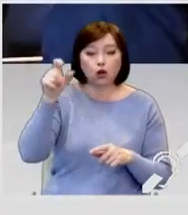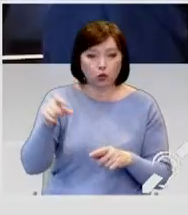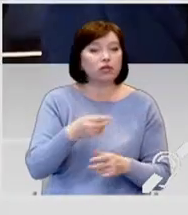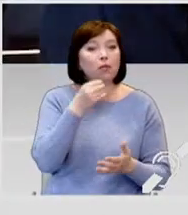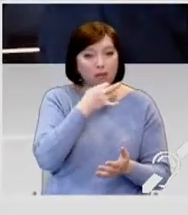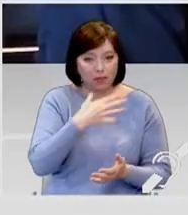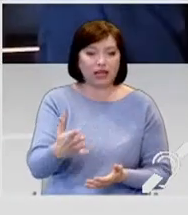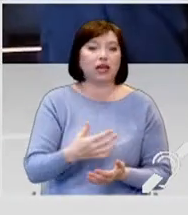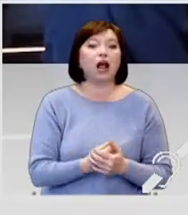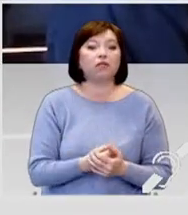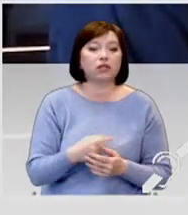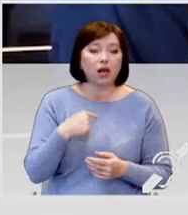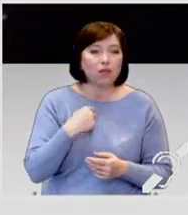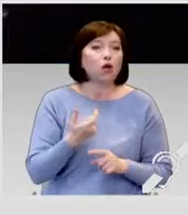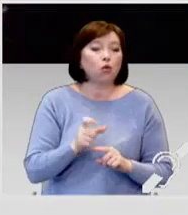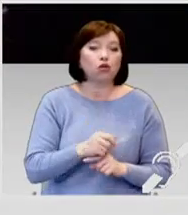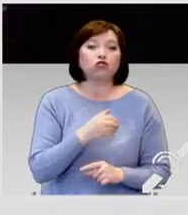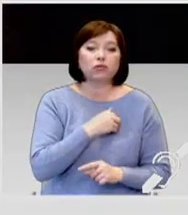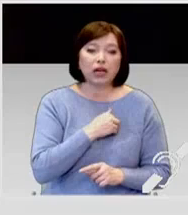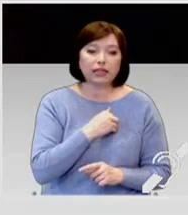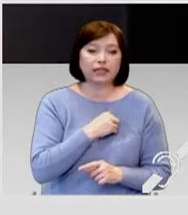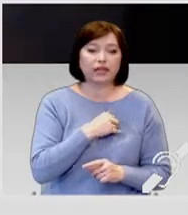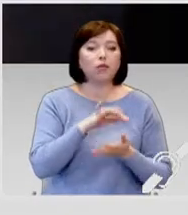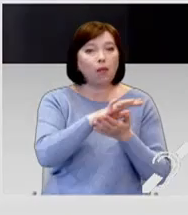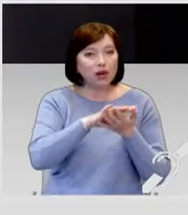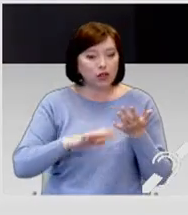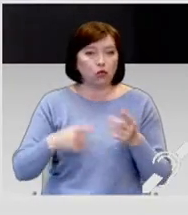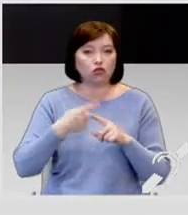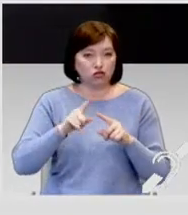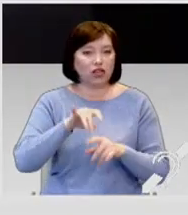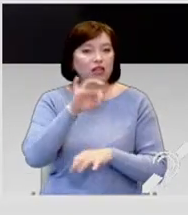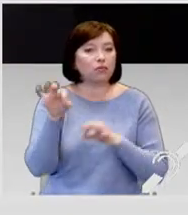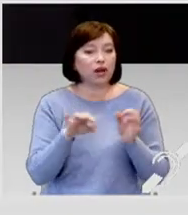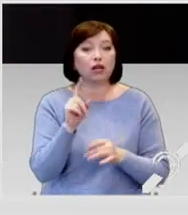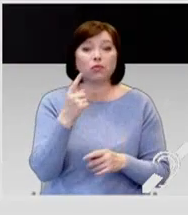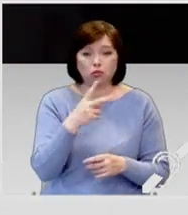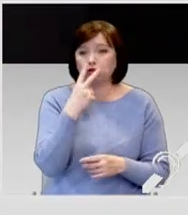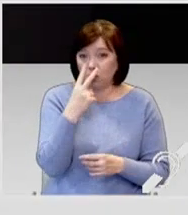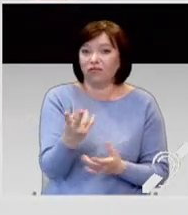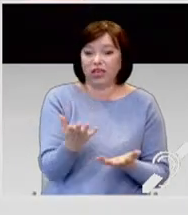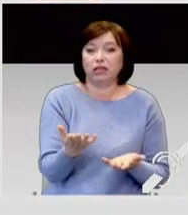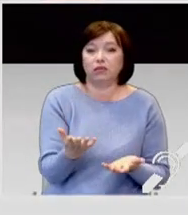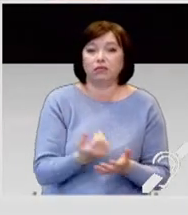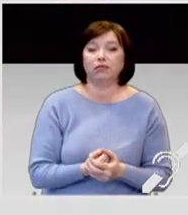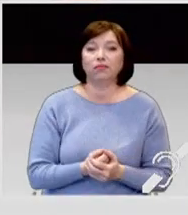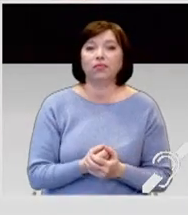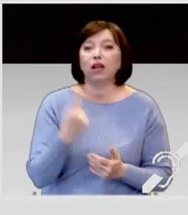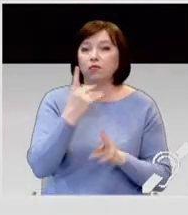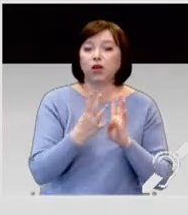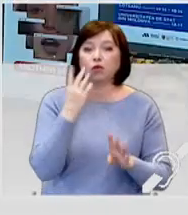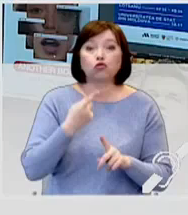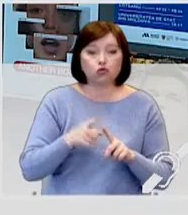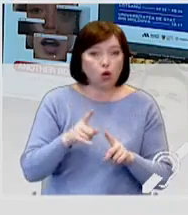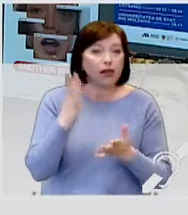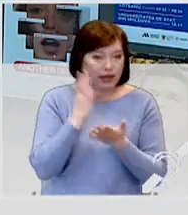apreciat foarte mult care ne dorim foarte mult să continuăm acest proiect pentru că vedem În primul rând că este